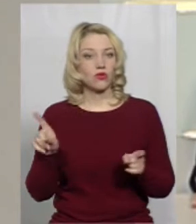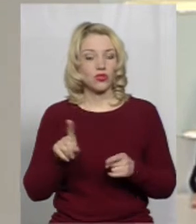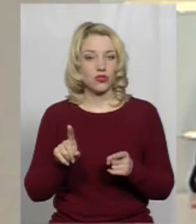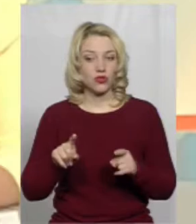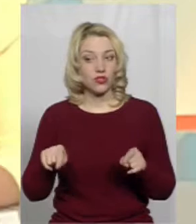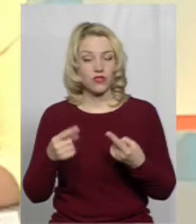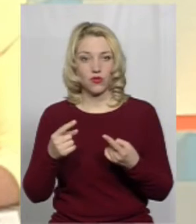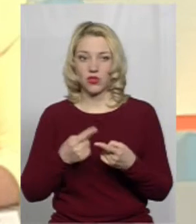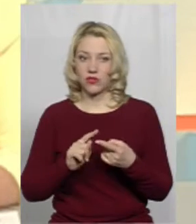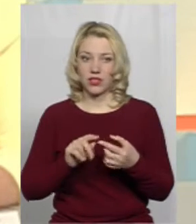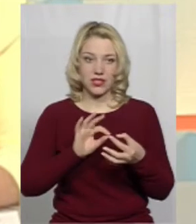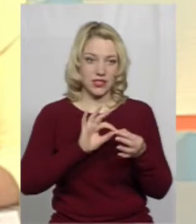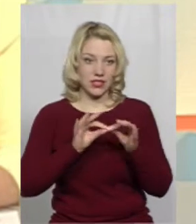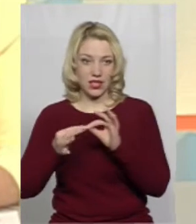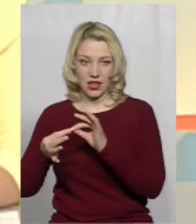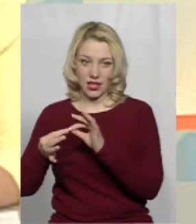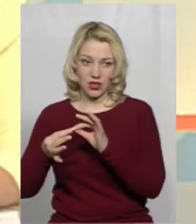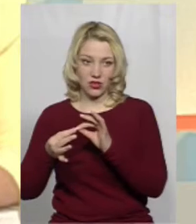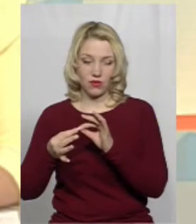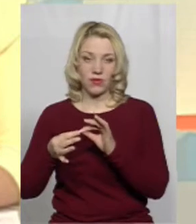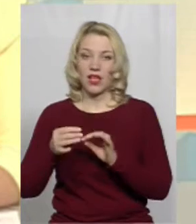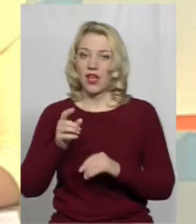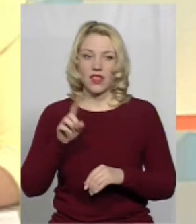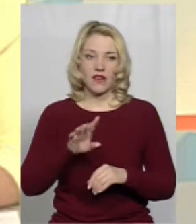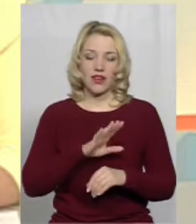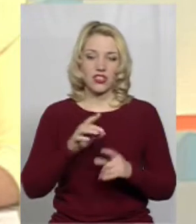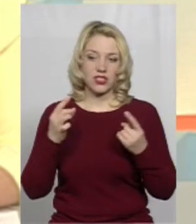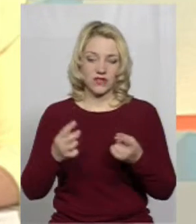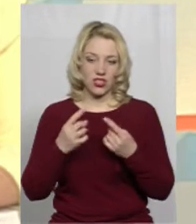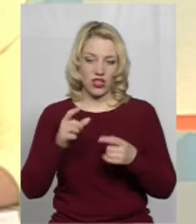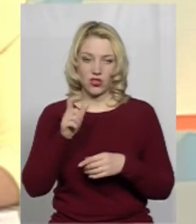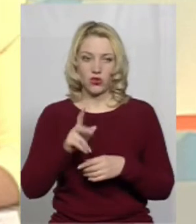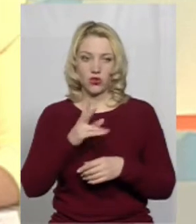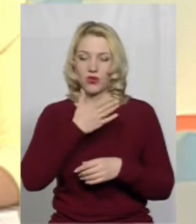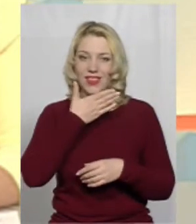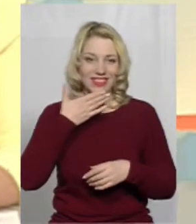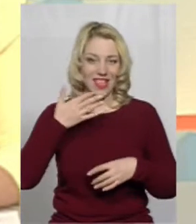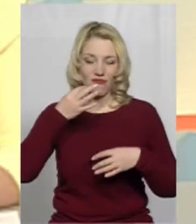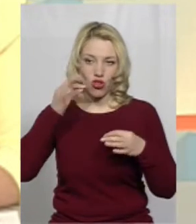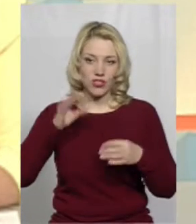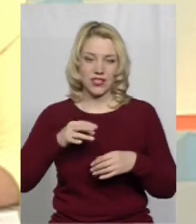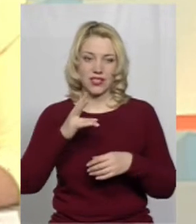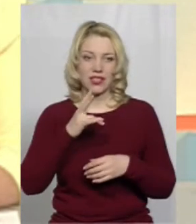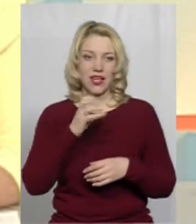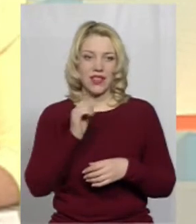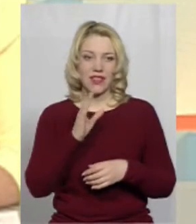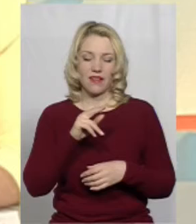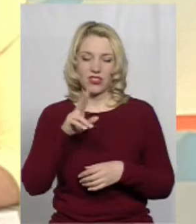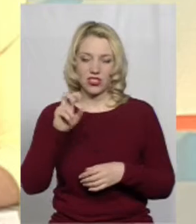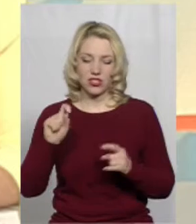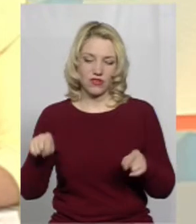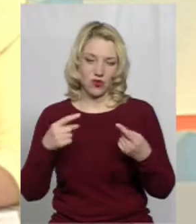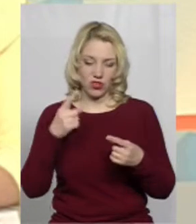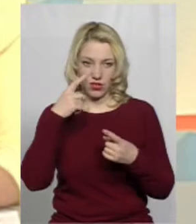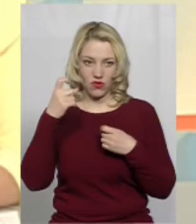створювати – це дуже складно. Навряд чи звичайна людина, яка не володіє навичками створення